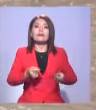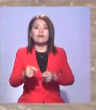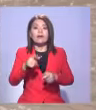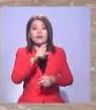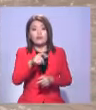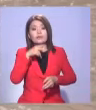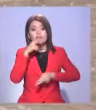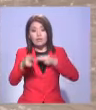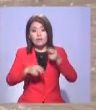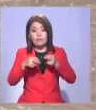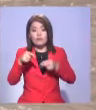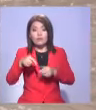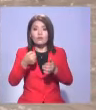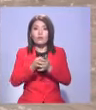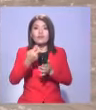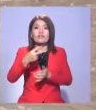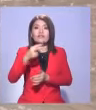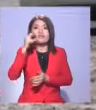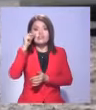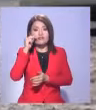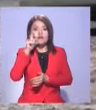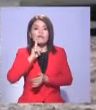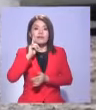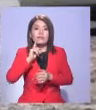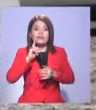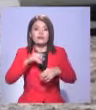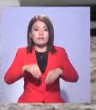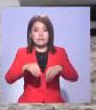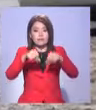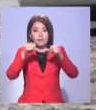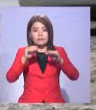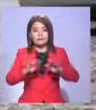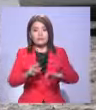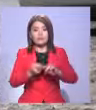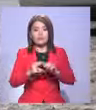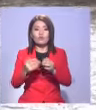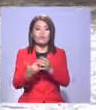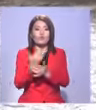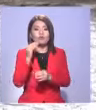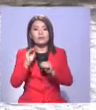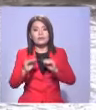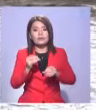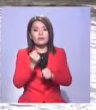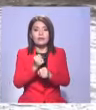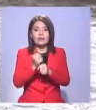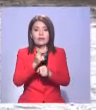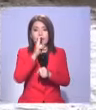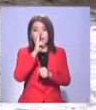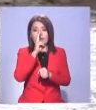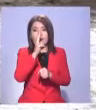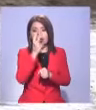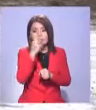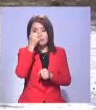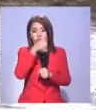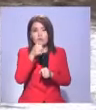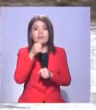шағымынан кейін осы айдың 20-сына дейін жолға уақытша құм себілетінін мәлімдеді. Ал жаңа жол құрылысы 2 жылға жоспарланған. Былтыр